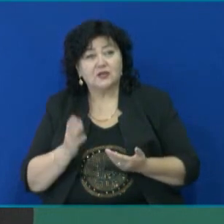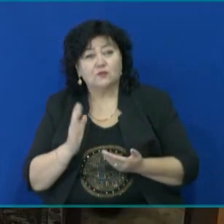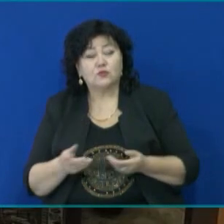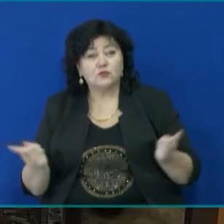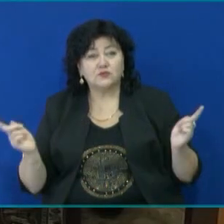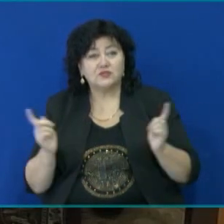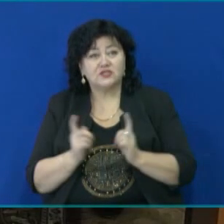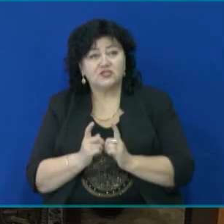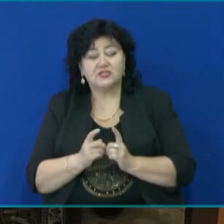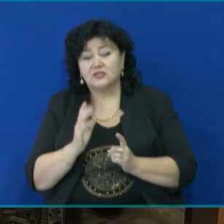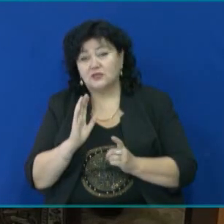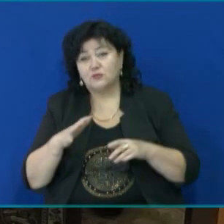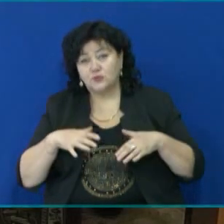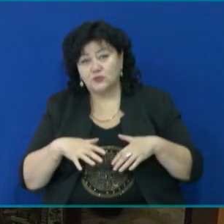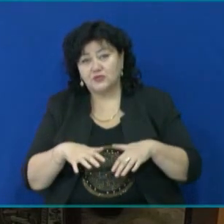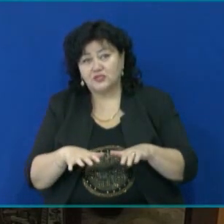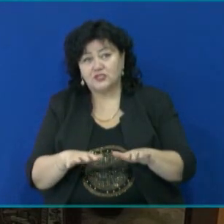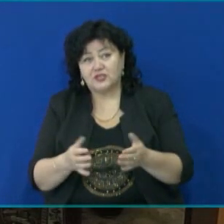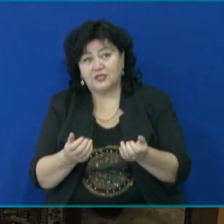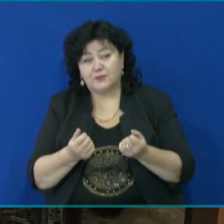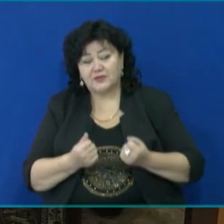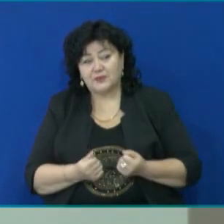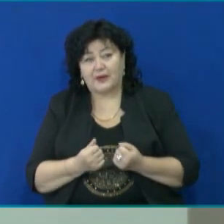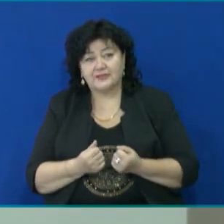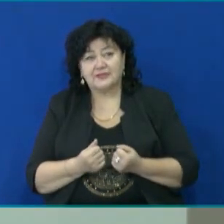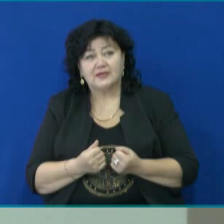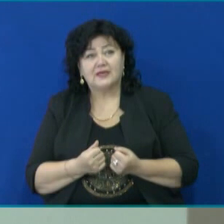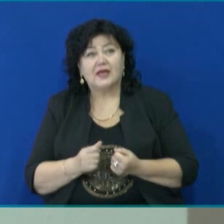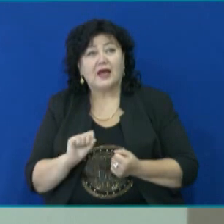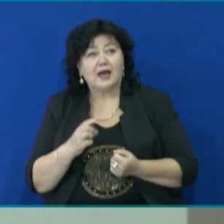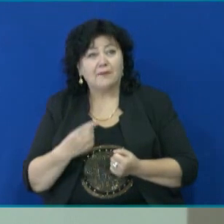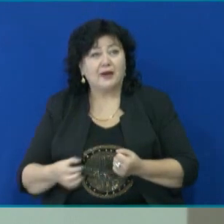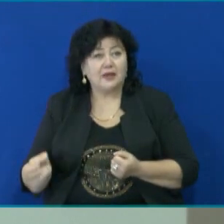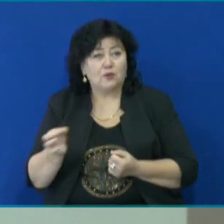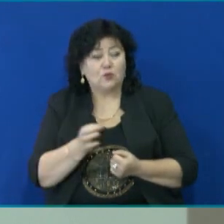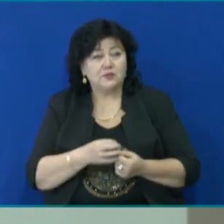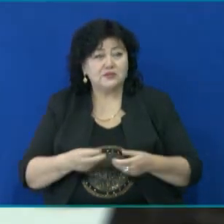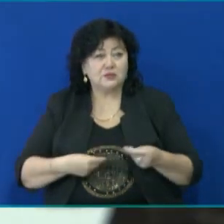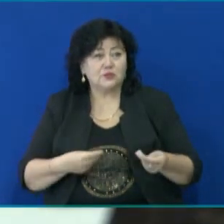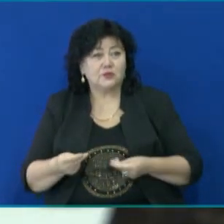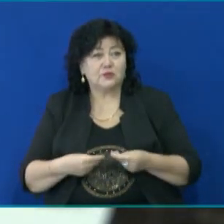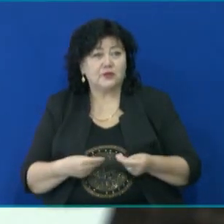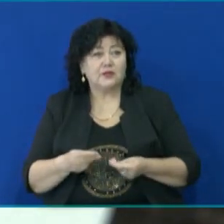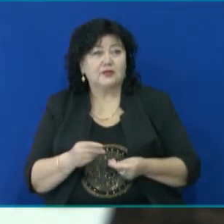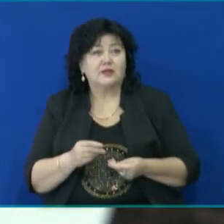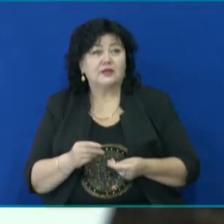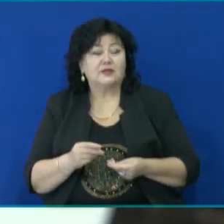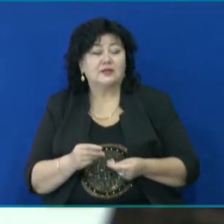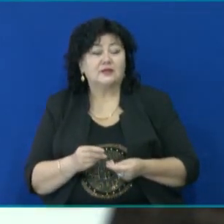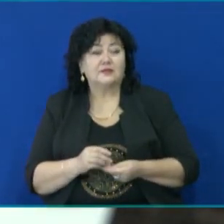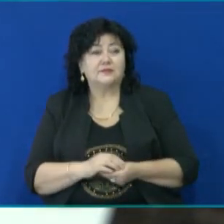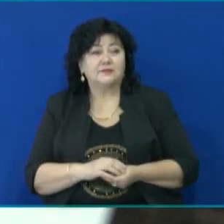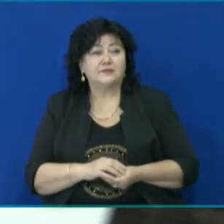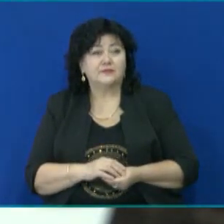алдағы уақытта бекітілген 5 жылдық жоспарға сәйкес жұмыстарын жалғастыра беретін болса, Курчатов жылу мекемесі тарифқа байланысты